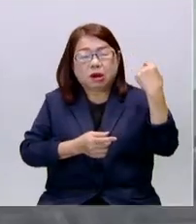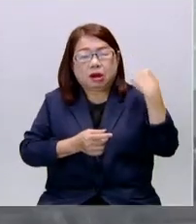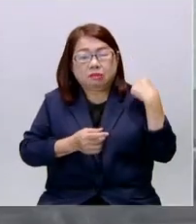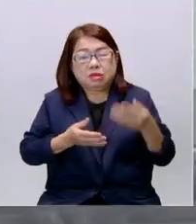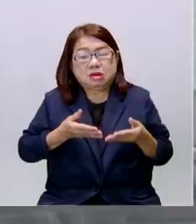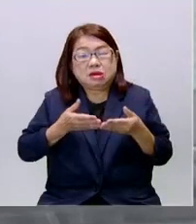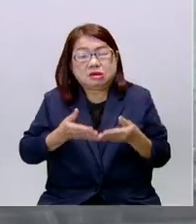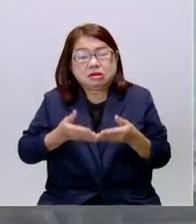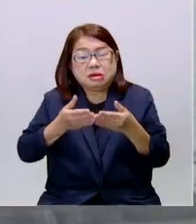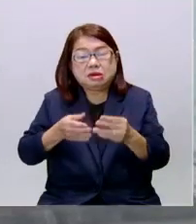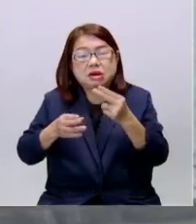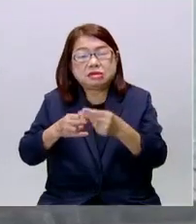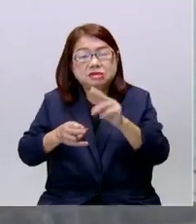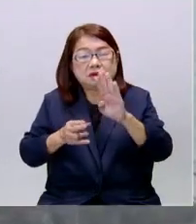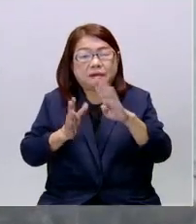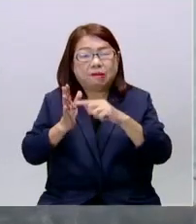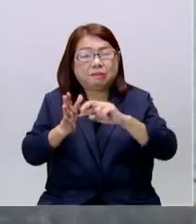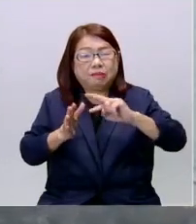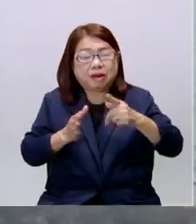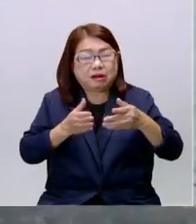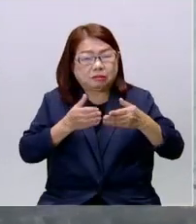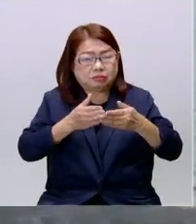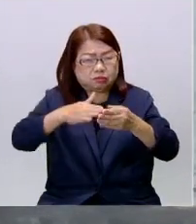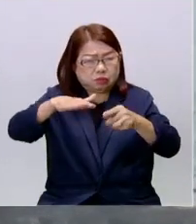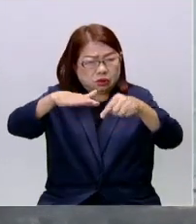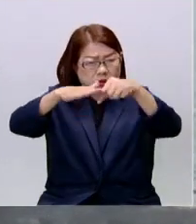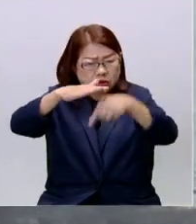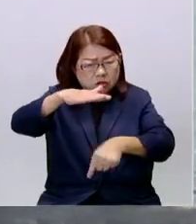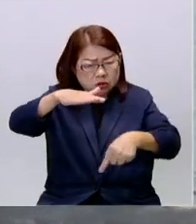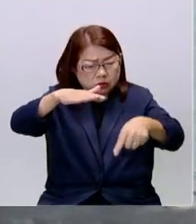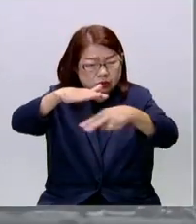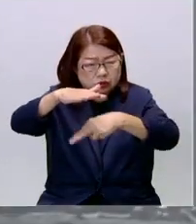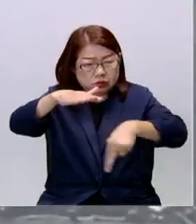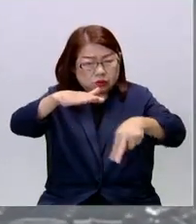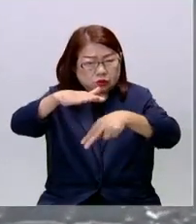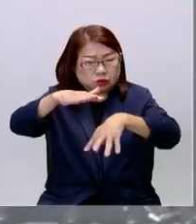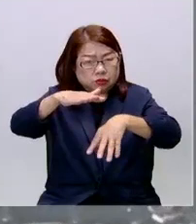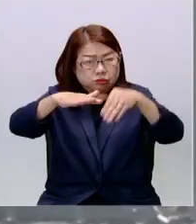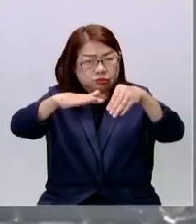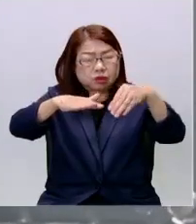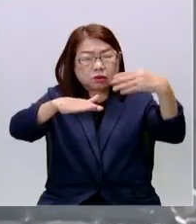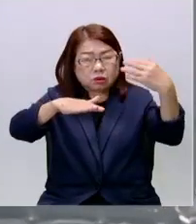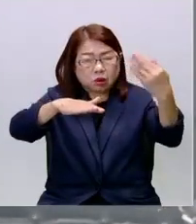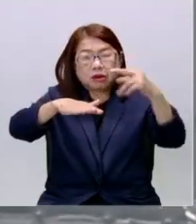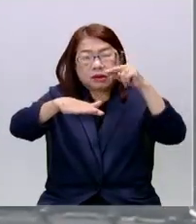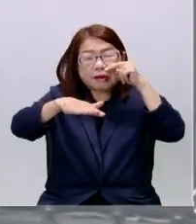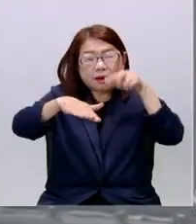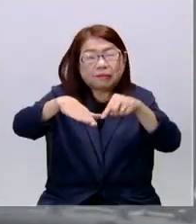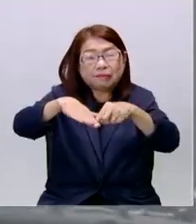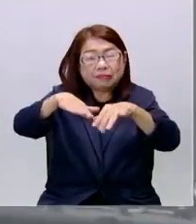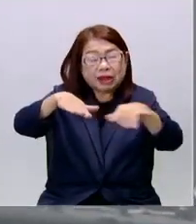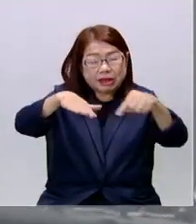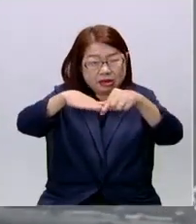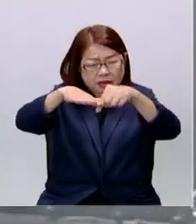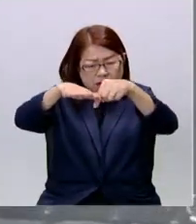หลวงบางระจันลงไปทำโซน่าสแกนเพื่อเอาข้อมูลเบื้องต้นในการวางตัวของเรือหลวงสุโขทัยใต้พื้นท้องทะเล